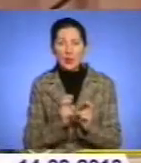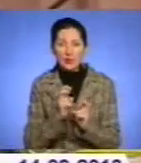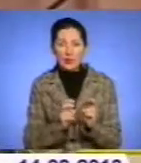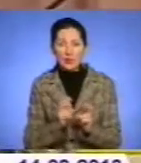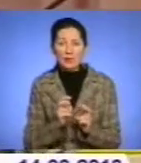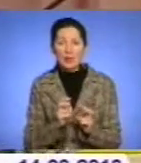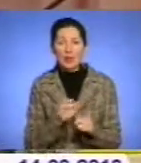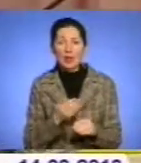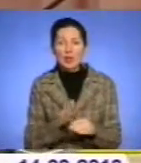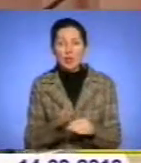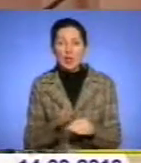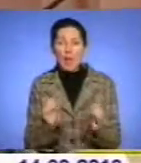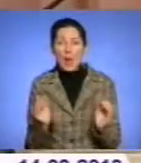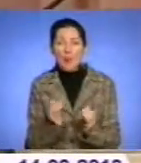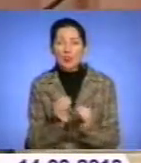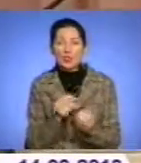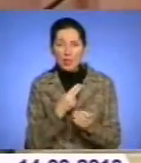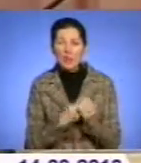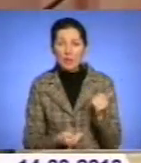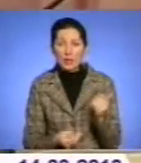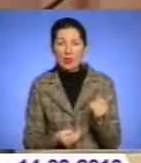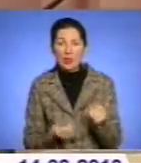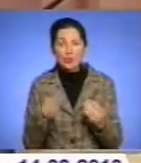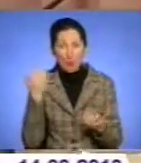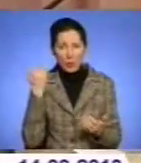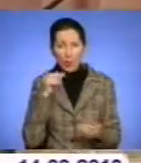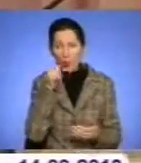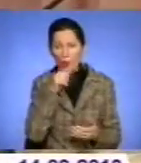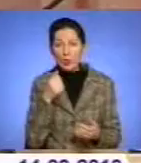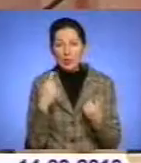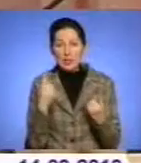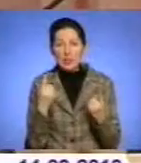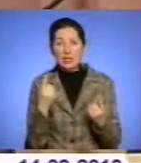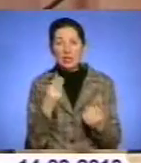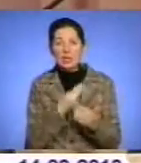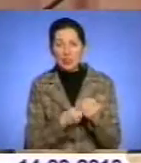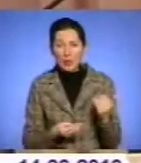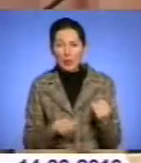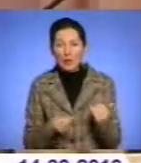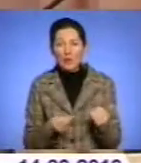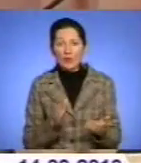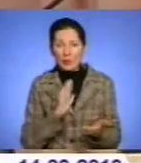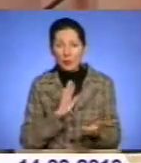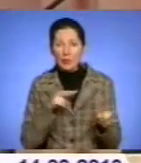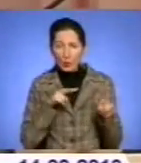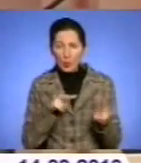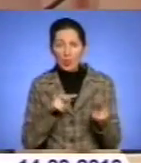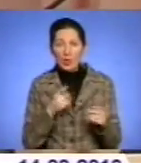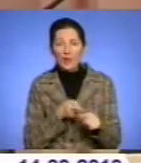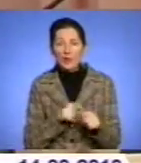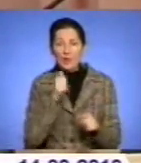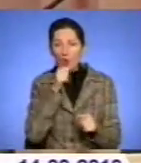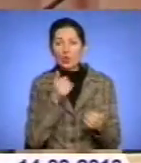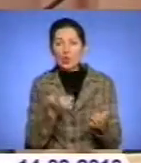частині зменшення збитків. Значить, якщо в минулому році значні збитки відслідковувалися, то в цьому році